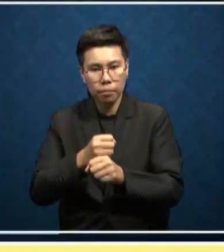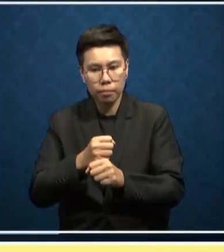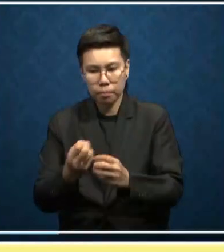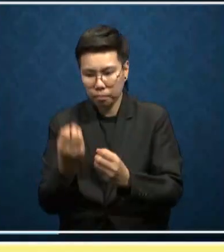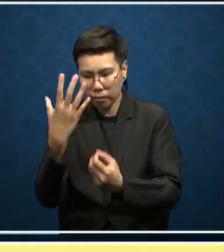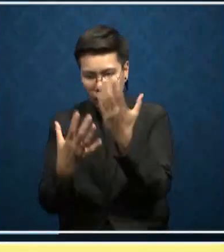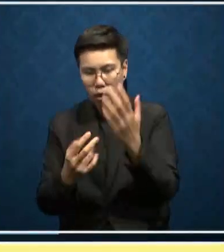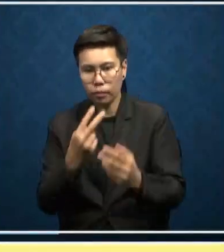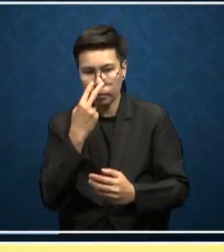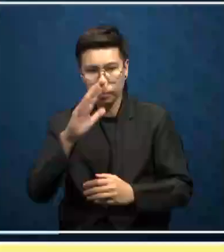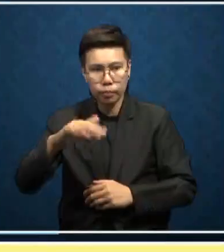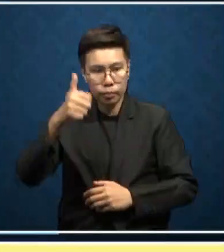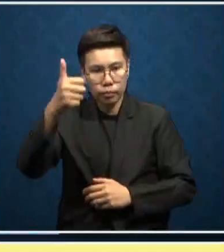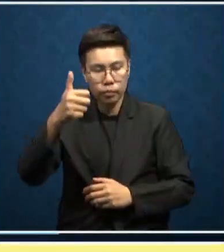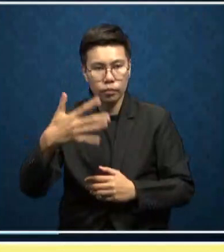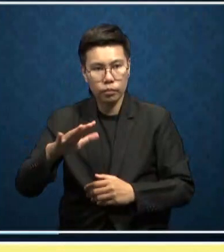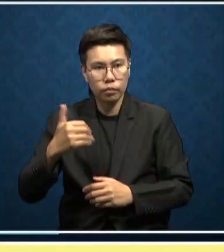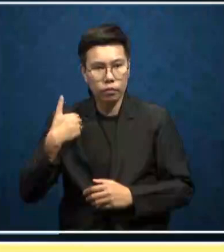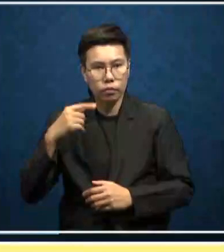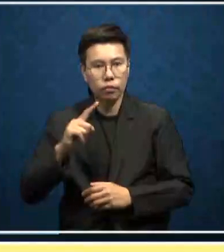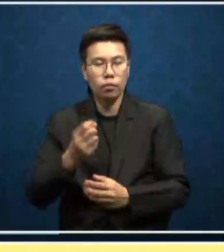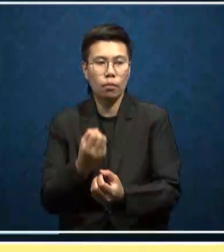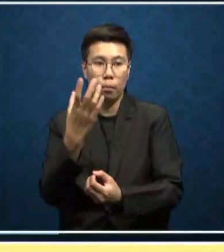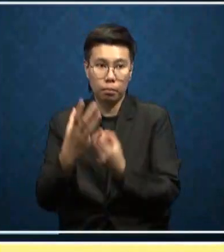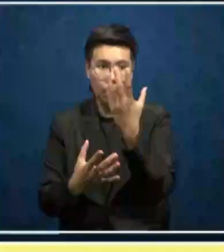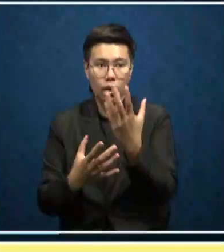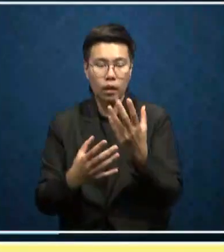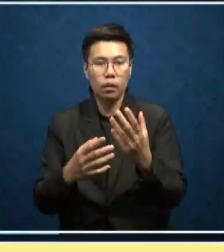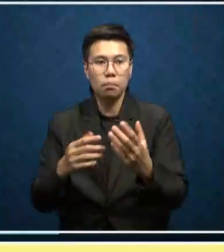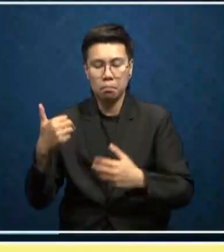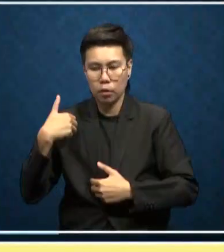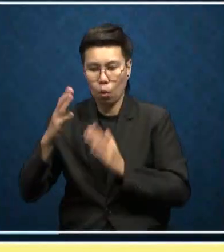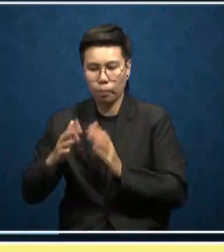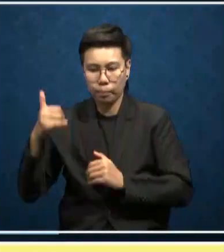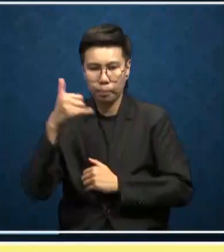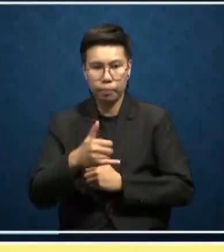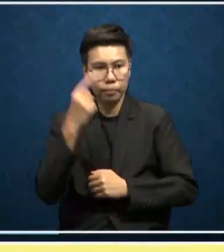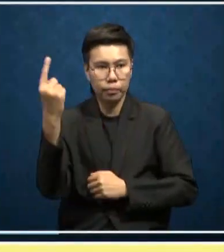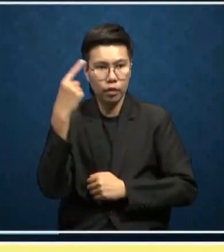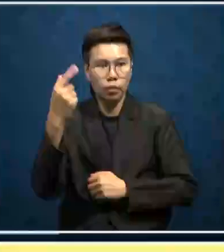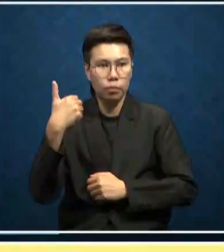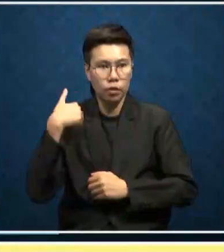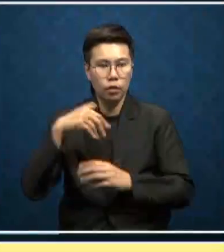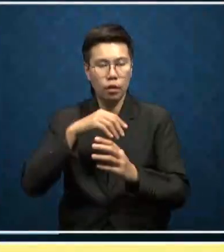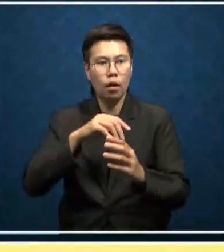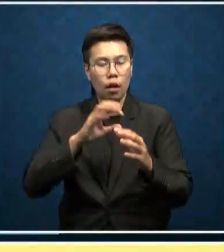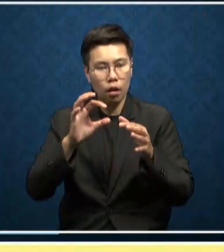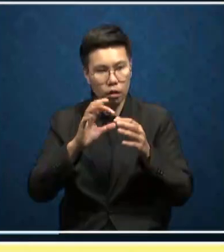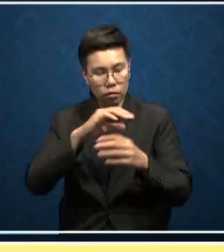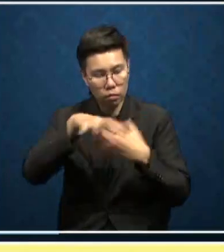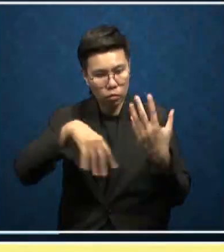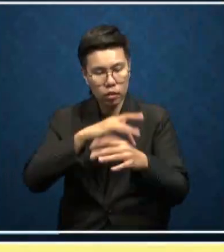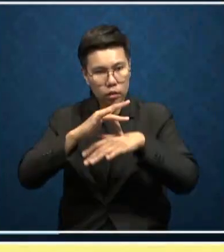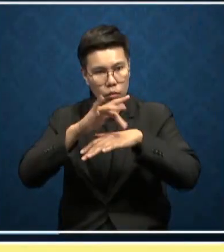ฮะแล้วก็สามารถทำให้ป่าชุมชนแห่งนี้เนี่ยเป็นแหล่งท่องเที่ยวเชิงนิเวศเกิดกุมวิสาหกิจชุม